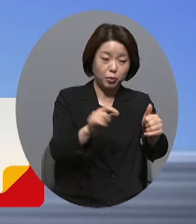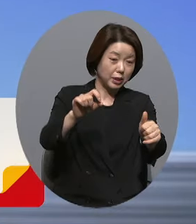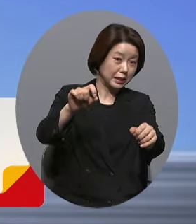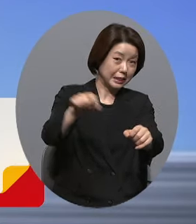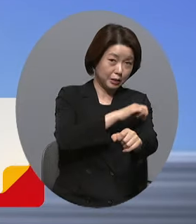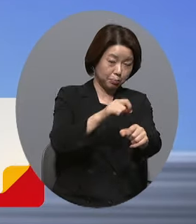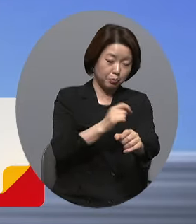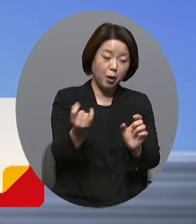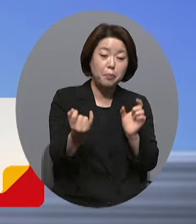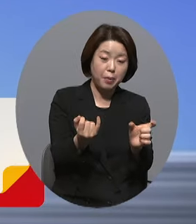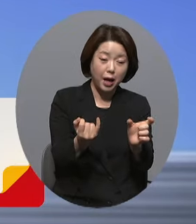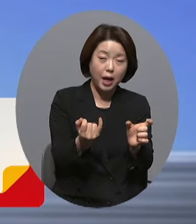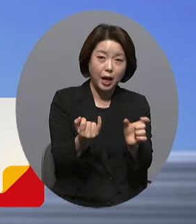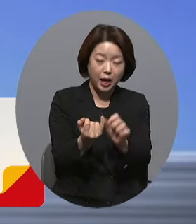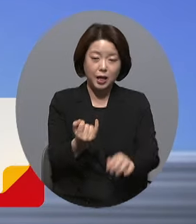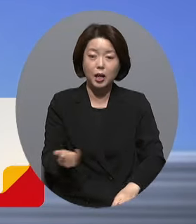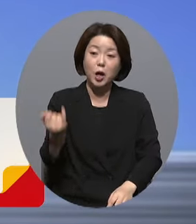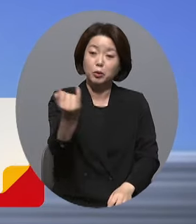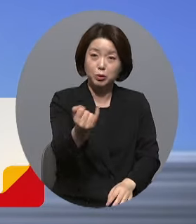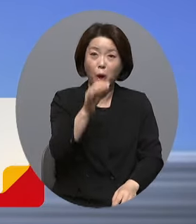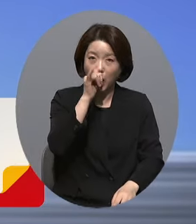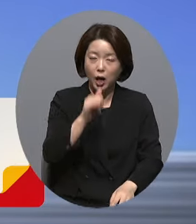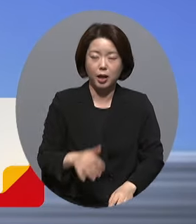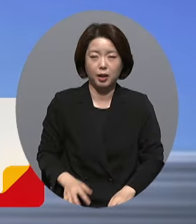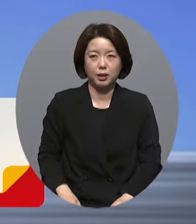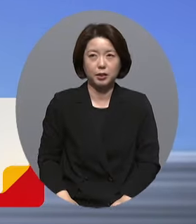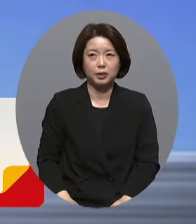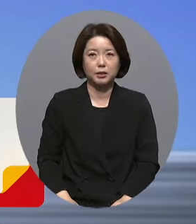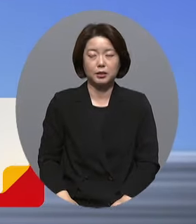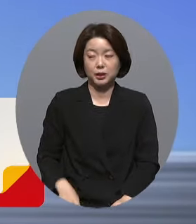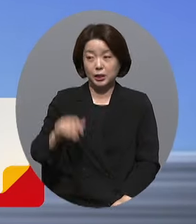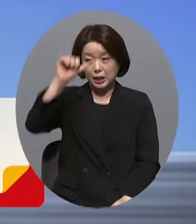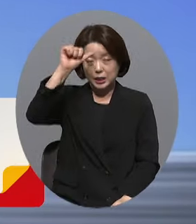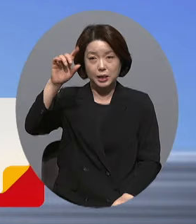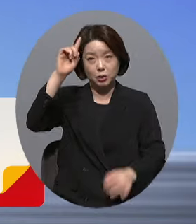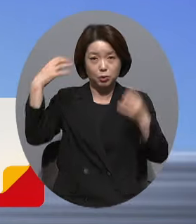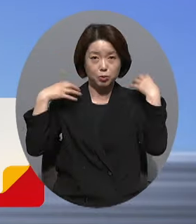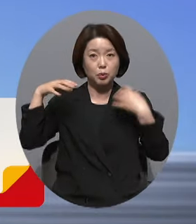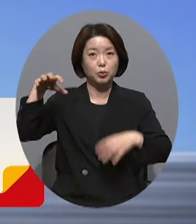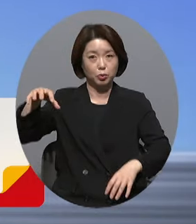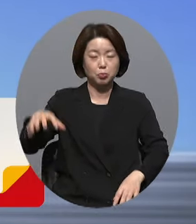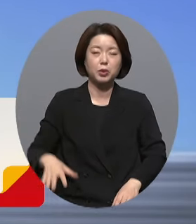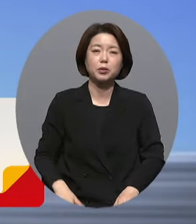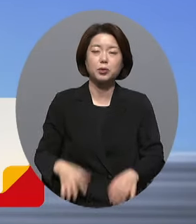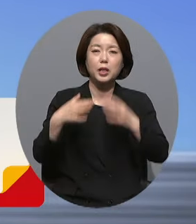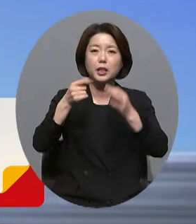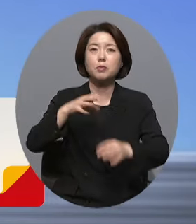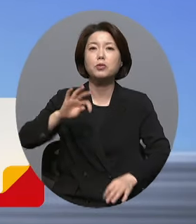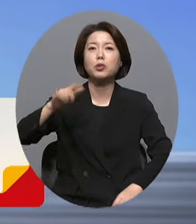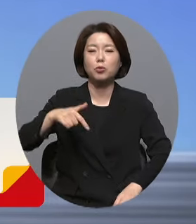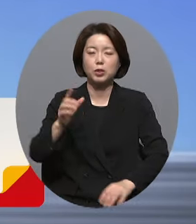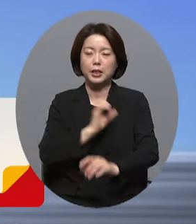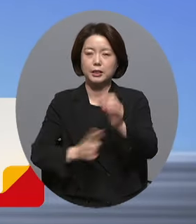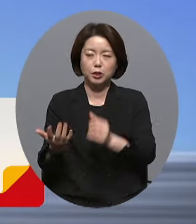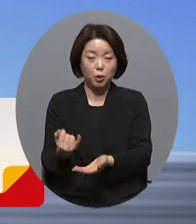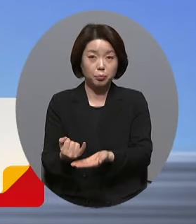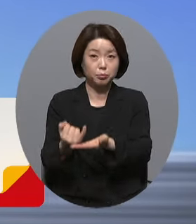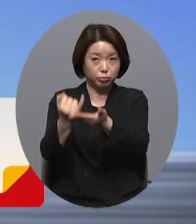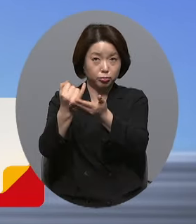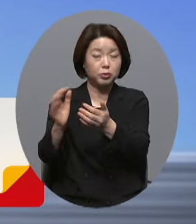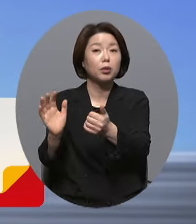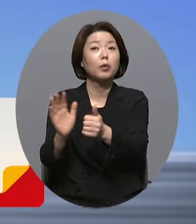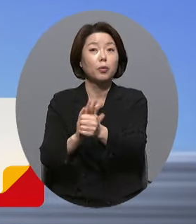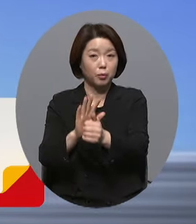붙은 특별수행원이었다 이렇게 돼 있고 아마 인도 정부에서도 김정숙 여사를 더 VIP 대접을 했을 가능성이